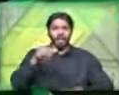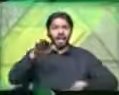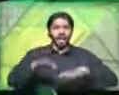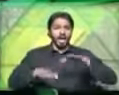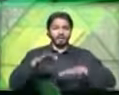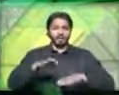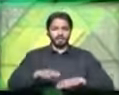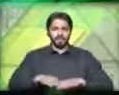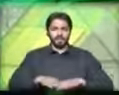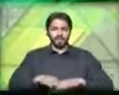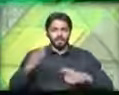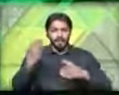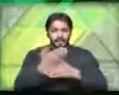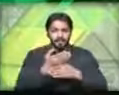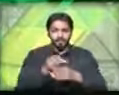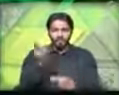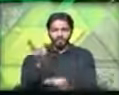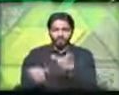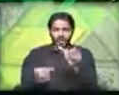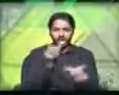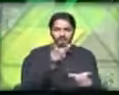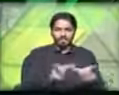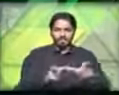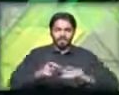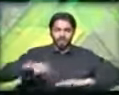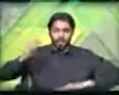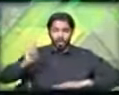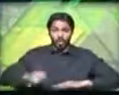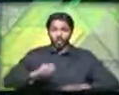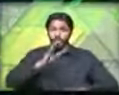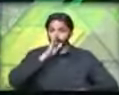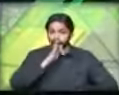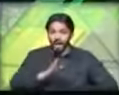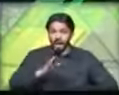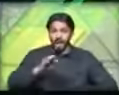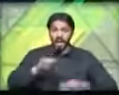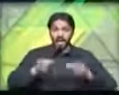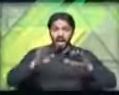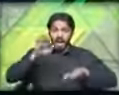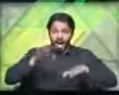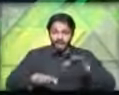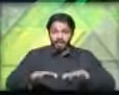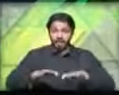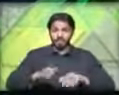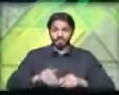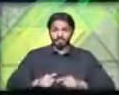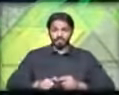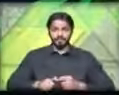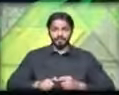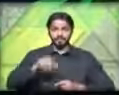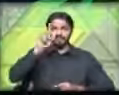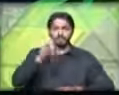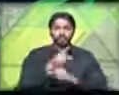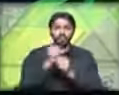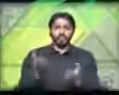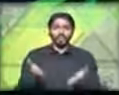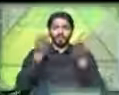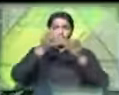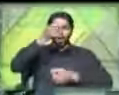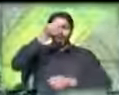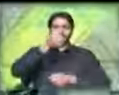في حكمهم وأهليهم. وما ولوا القضاء. أخي محمد، شرف